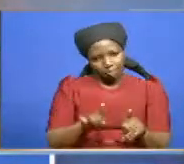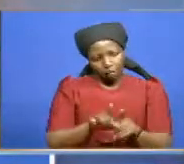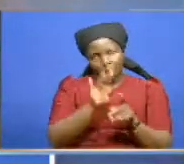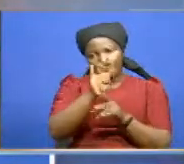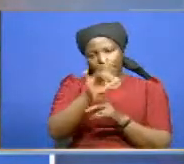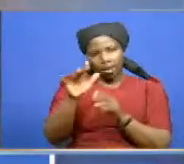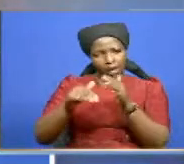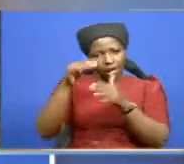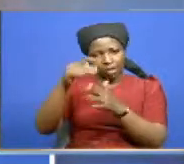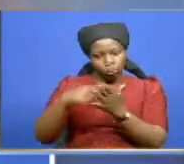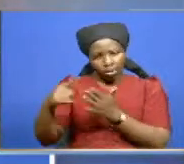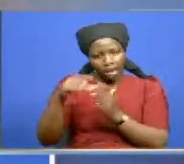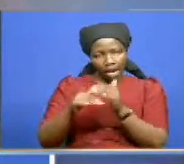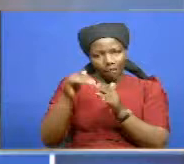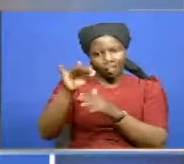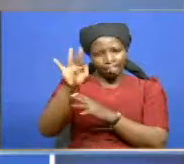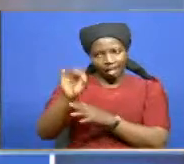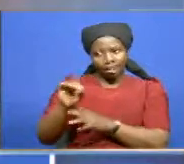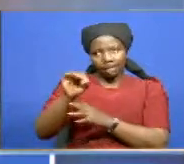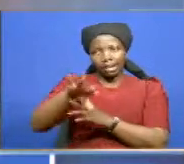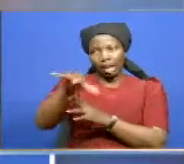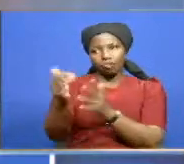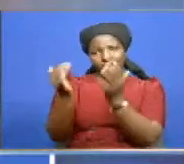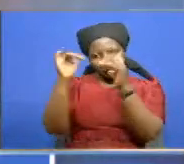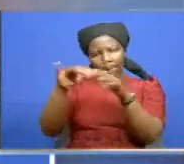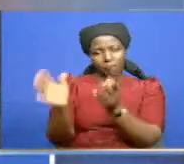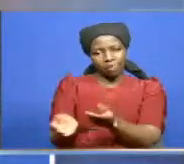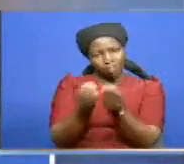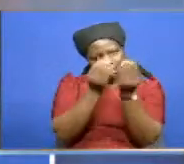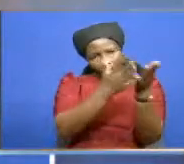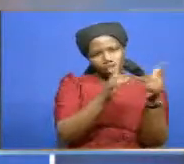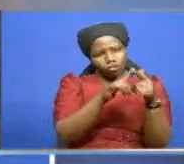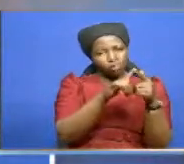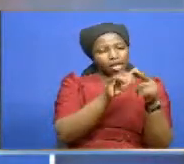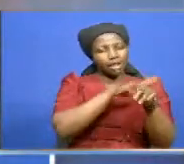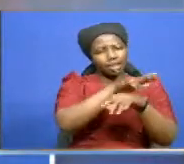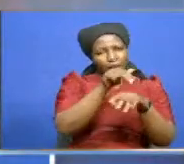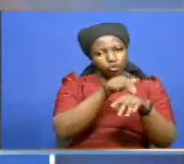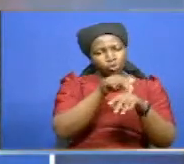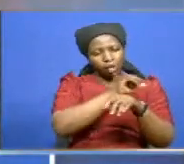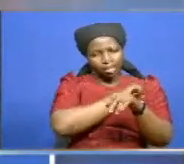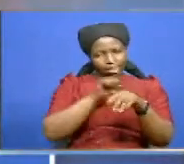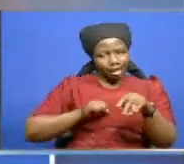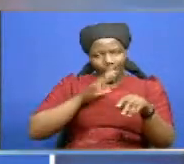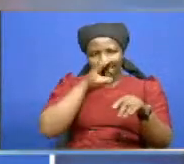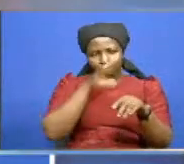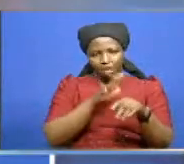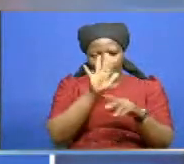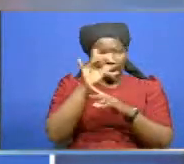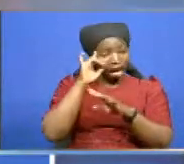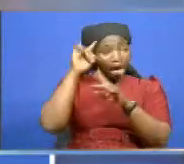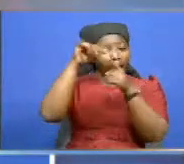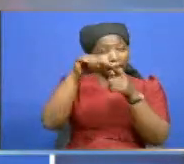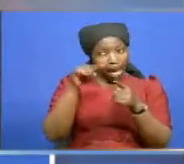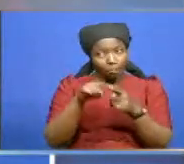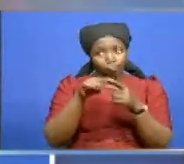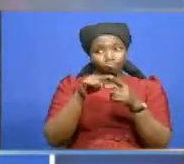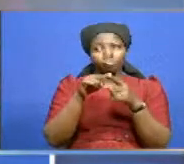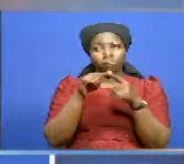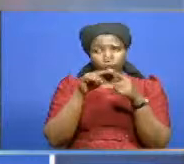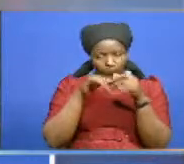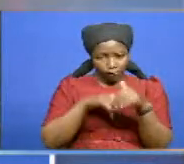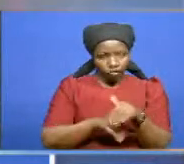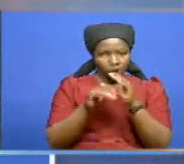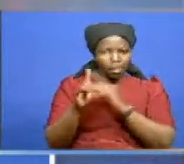baada ya mabunge 30 ya kaunti kuwasilisha kwa maspika wa mabunge ya kitaifa na seneti maazimio yao ya kuambatana na